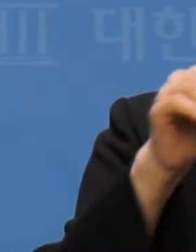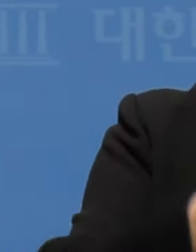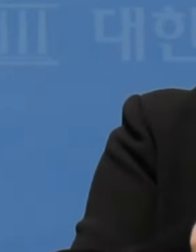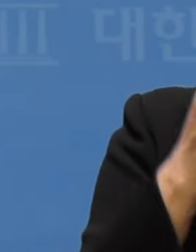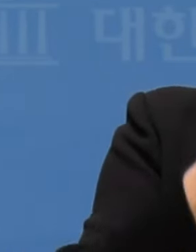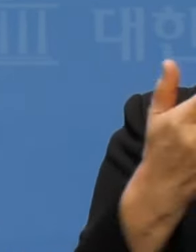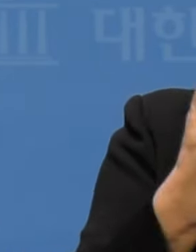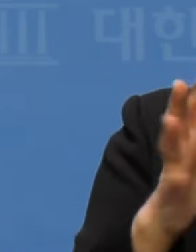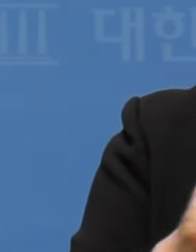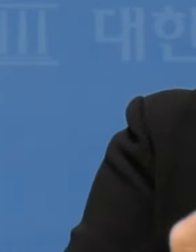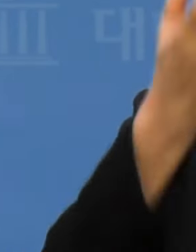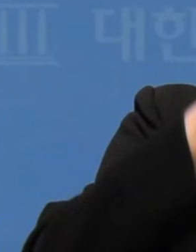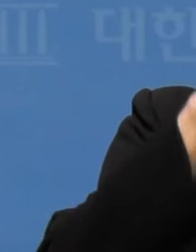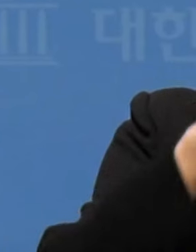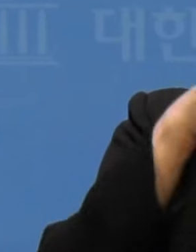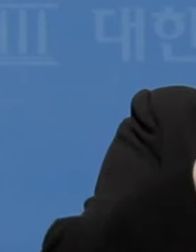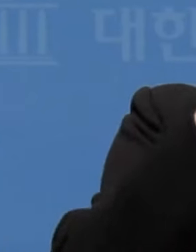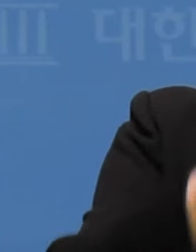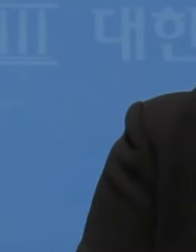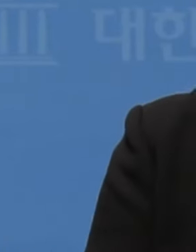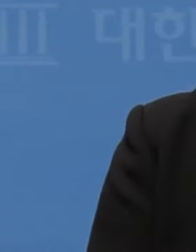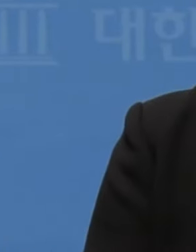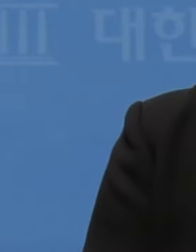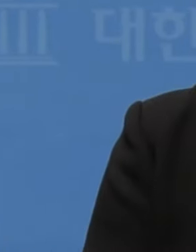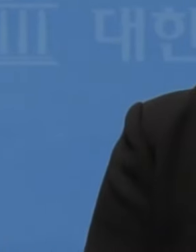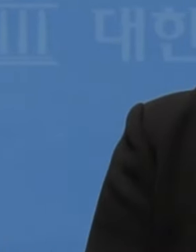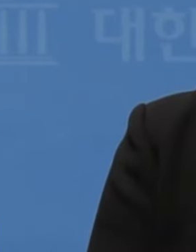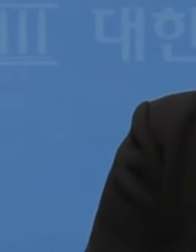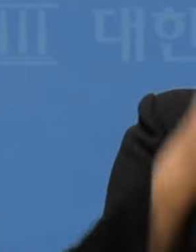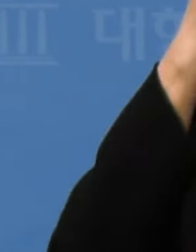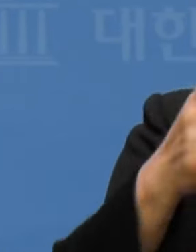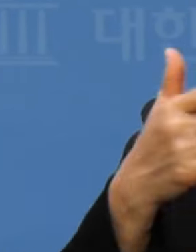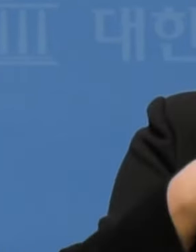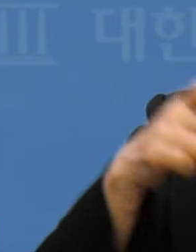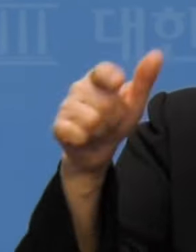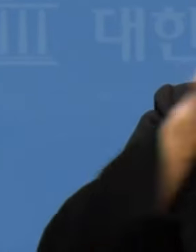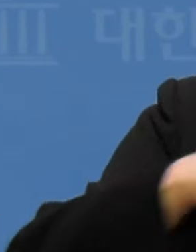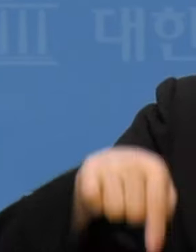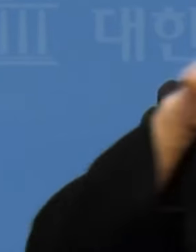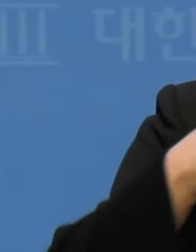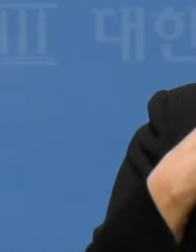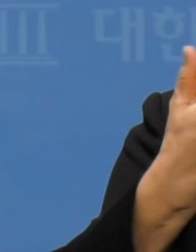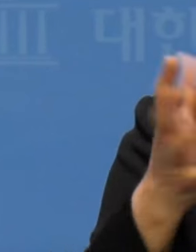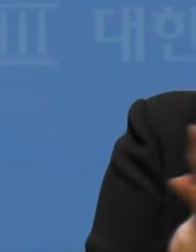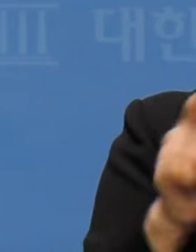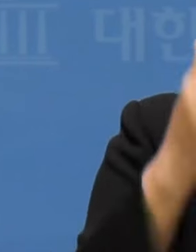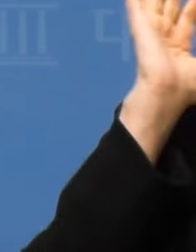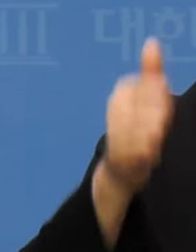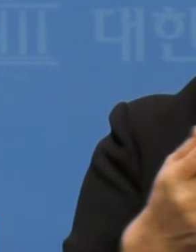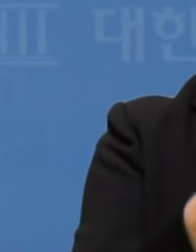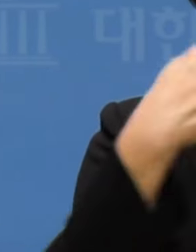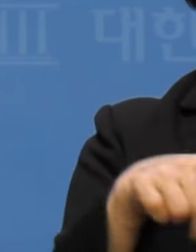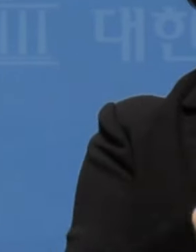총선이 민주당에게 유리할 것이라는 관측을 내놓고 있습니다. 용산 국방부 앞에서는 대통령